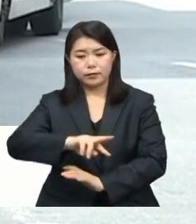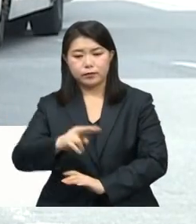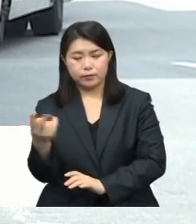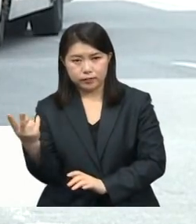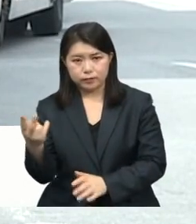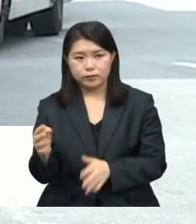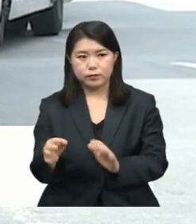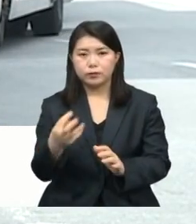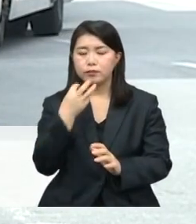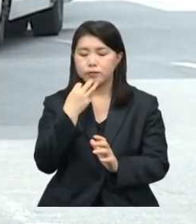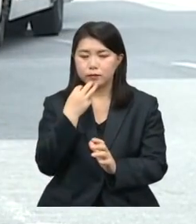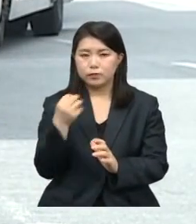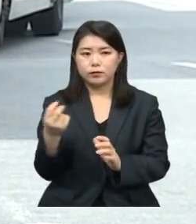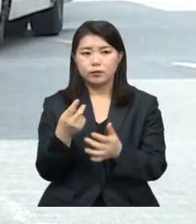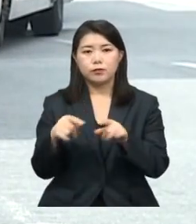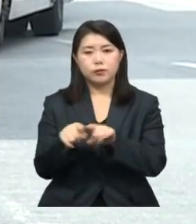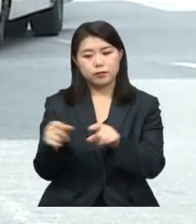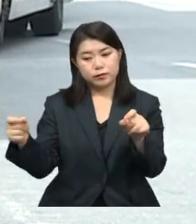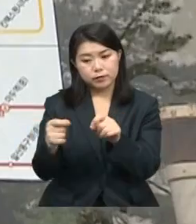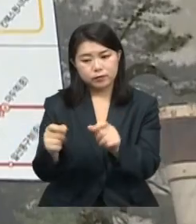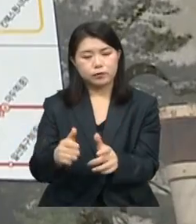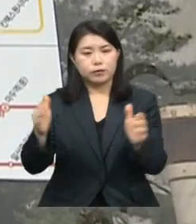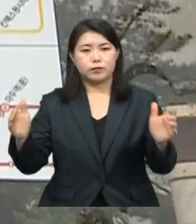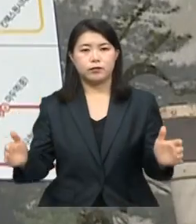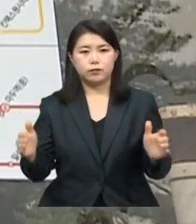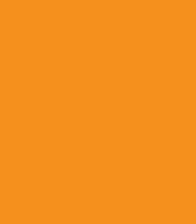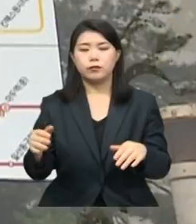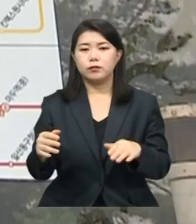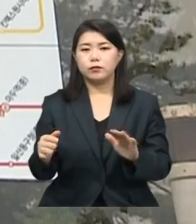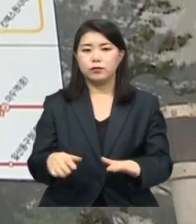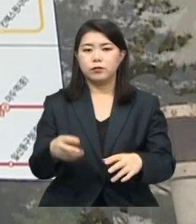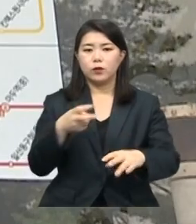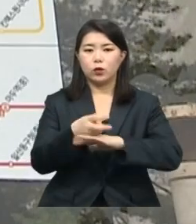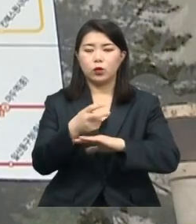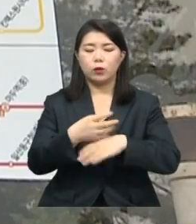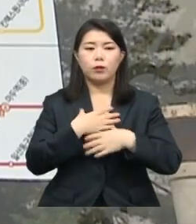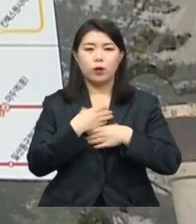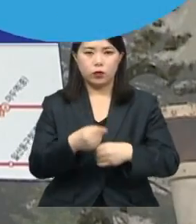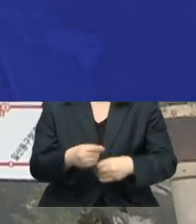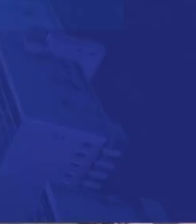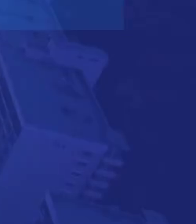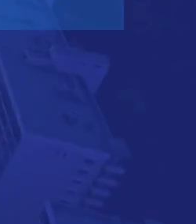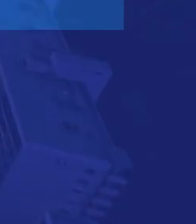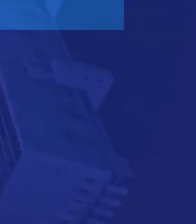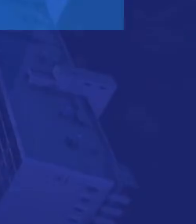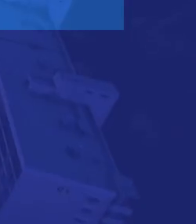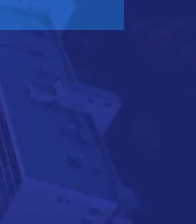서울 등 인접 노선 확대와 대중교통 편의 개선을 추진할 방침입니다.